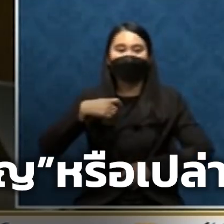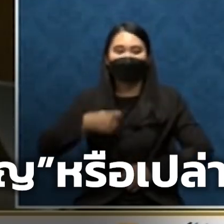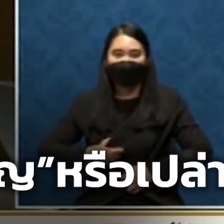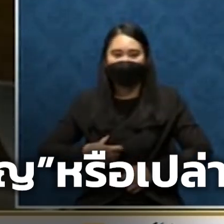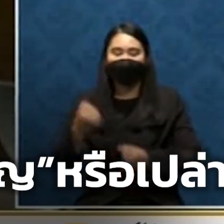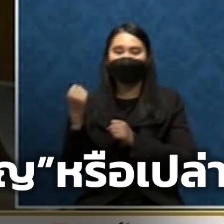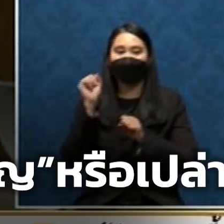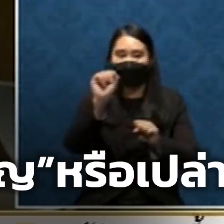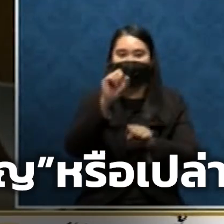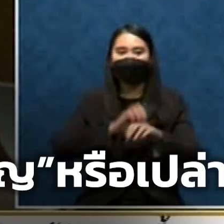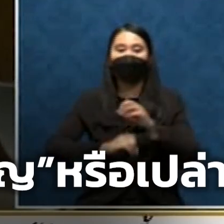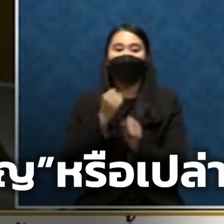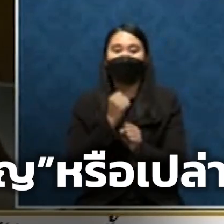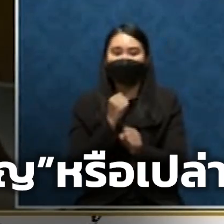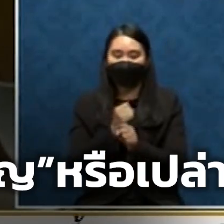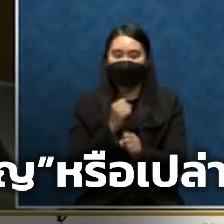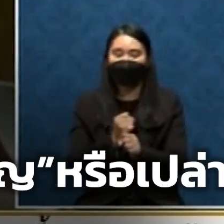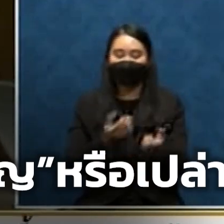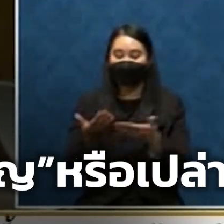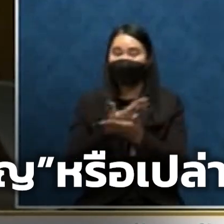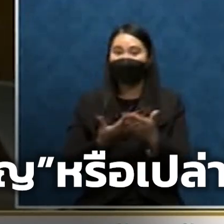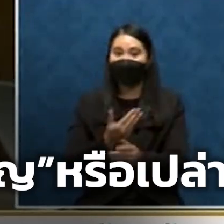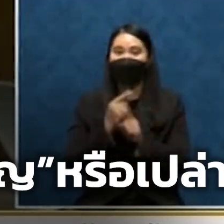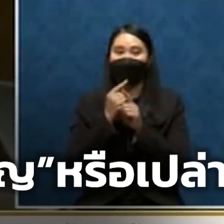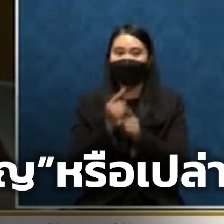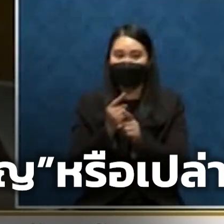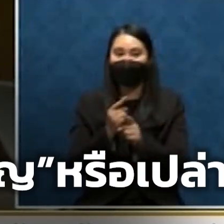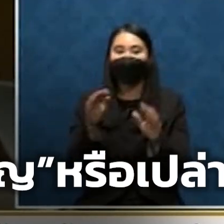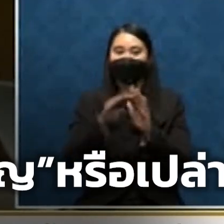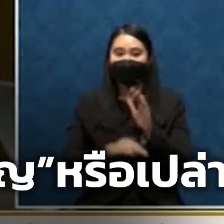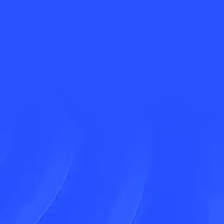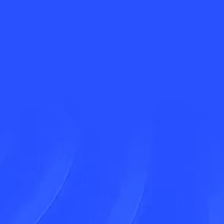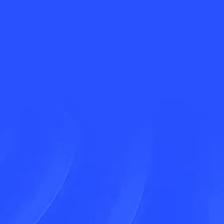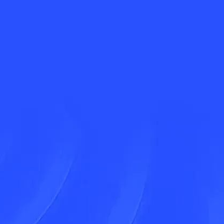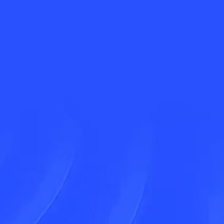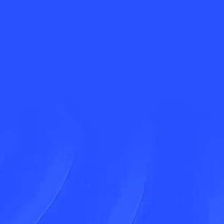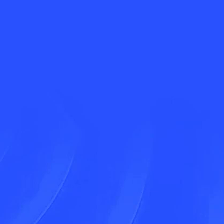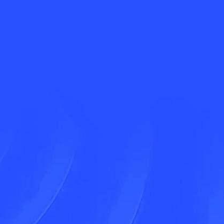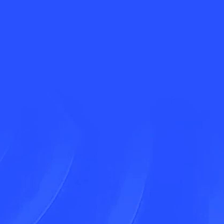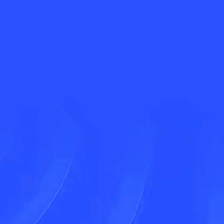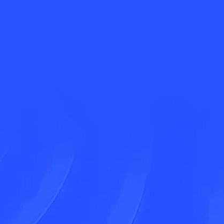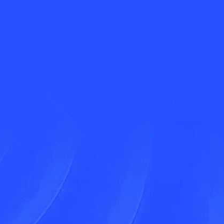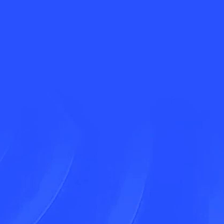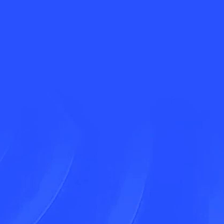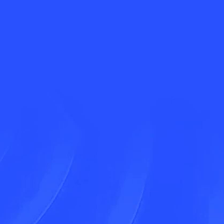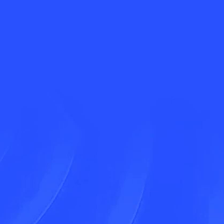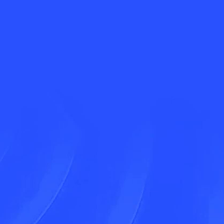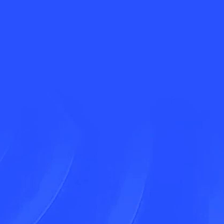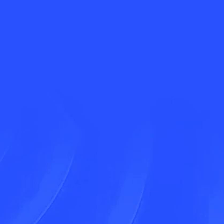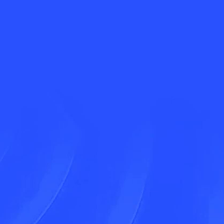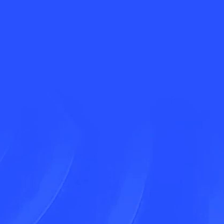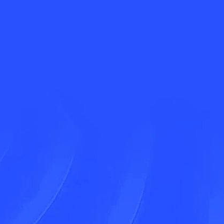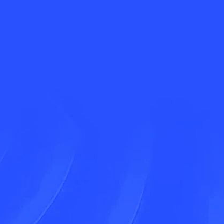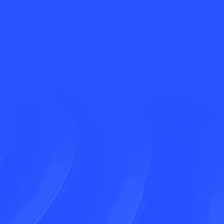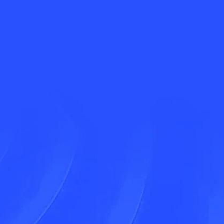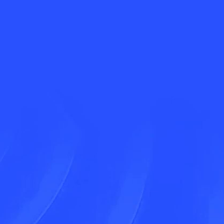พิพากษาที่ปฏิบัติหน้าที่ได้วินิจฉัยด้วยกระบวนการทุกอย่างแล้วข่าวช่อง 8ครบเครื่อง